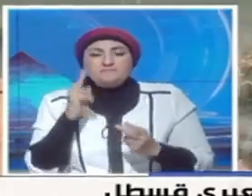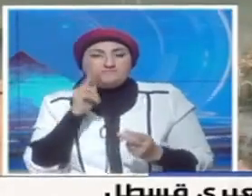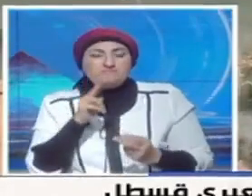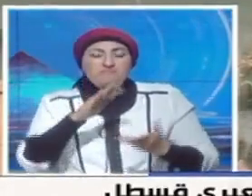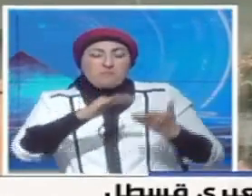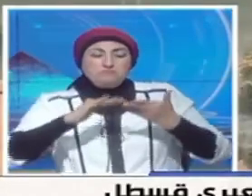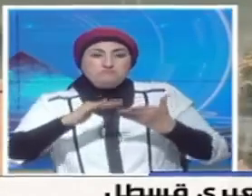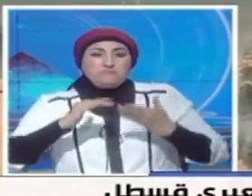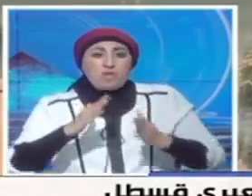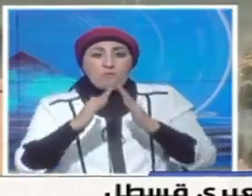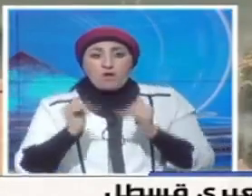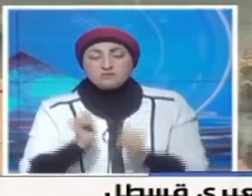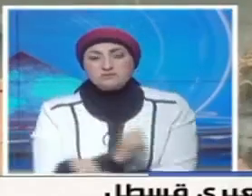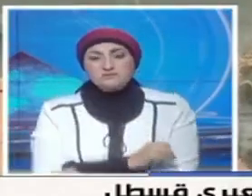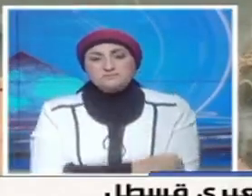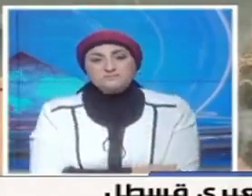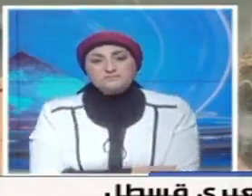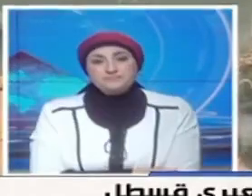الضيافة؟